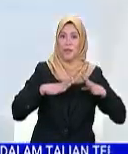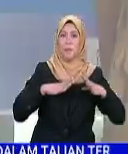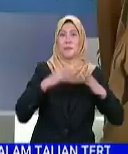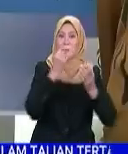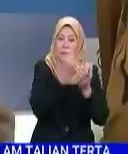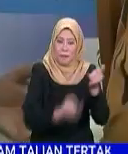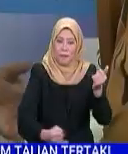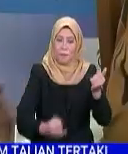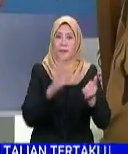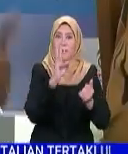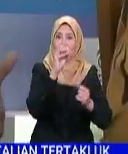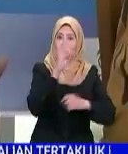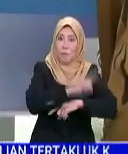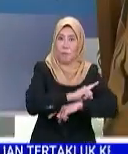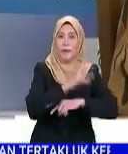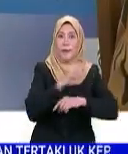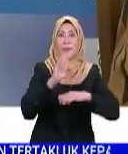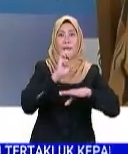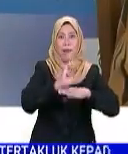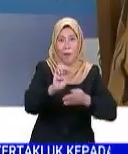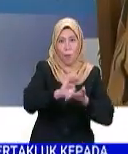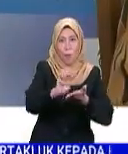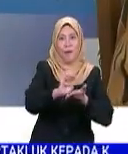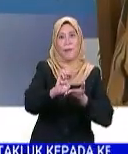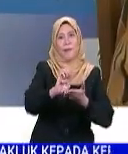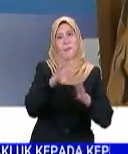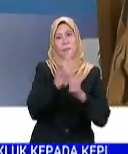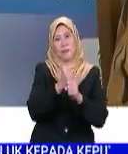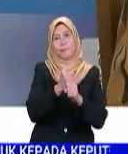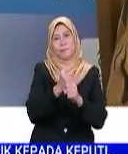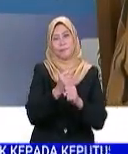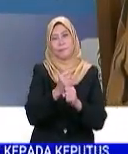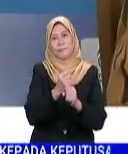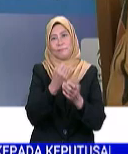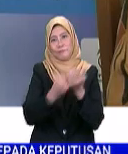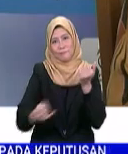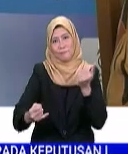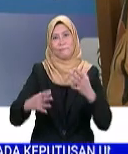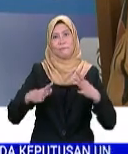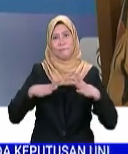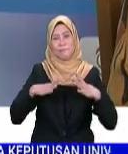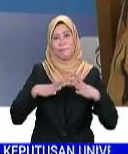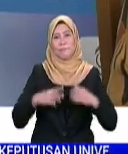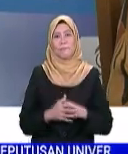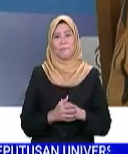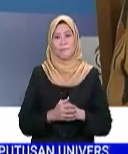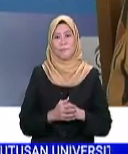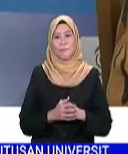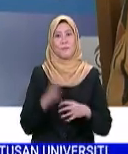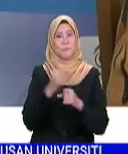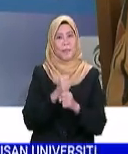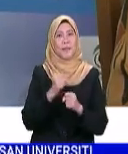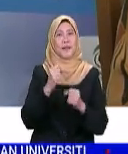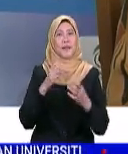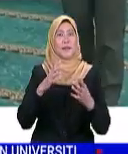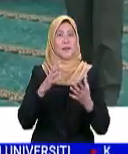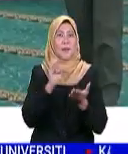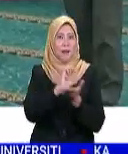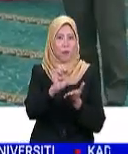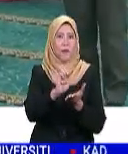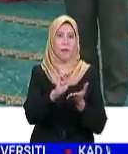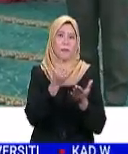elaun. 1,009 dan tak jauh 1,000 macam biasa elaun dia dapat lah. Mana dia dapat tetap dapat dalam masa dia bercuti tadi.